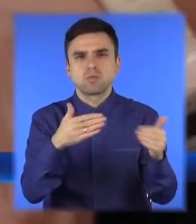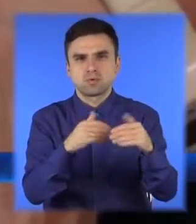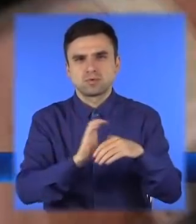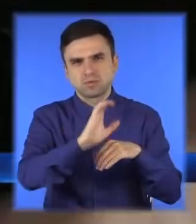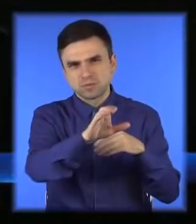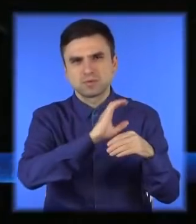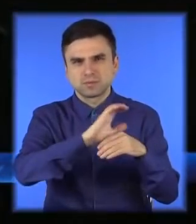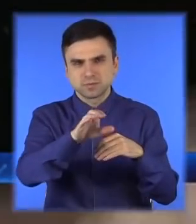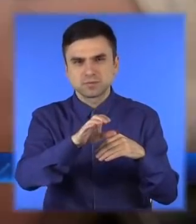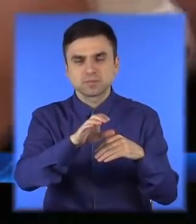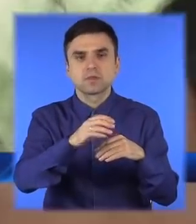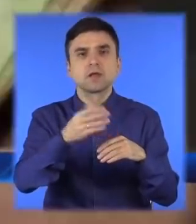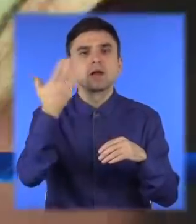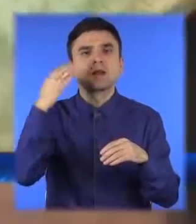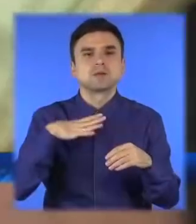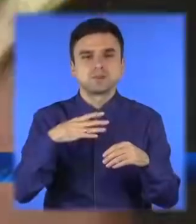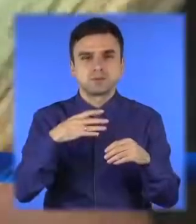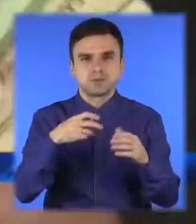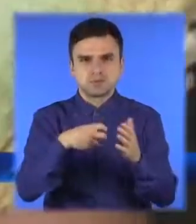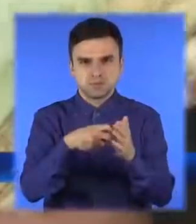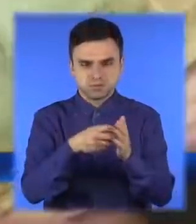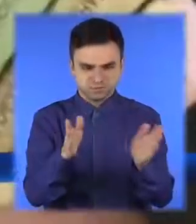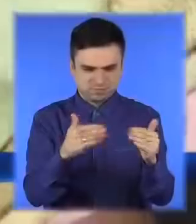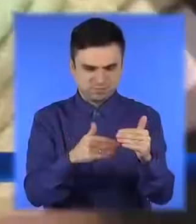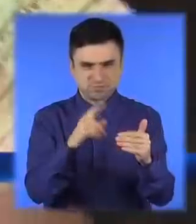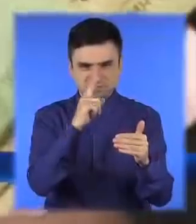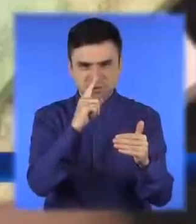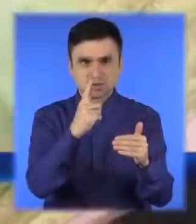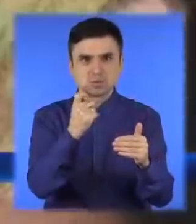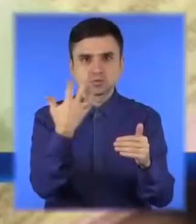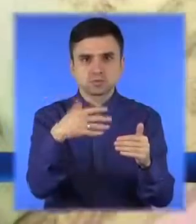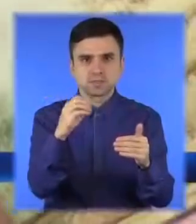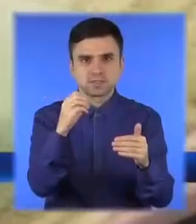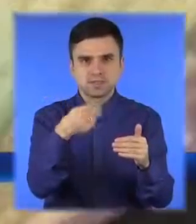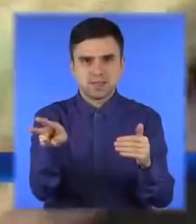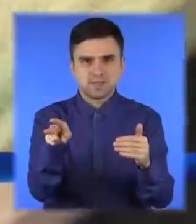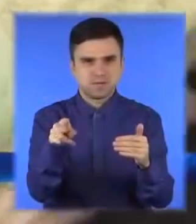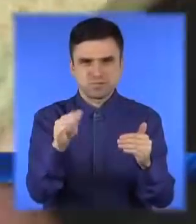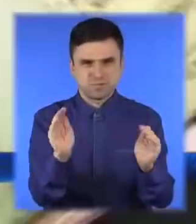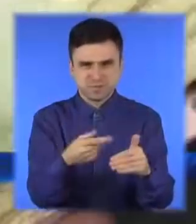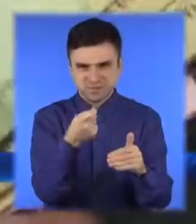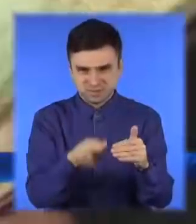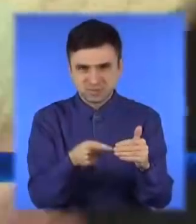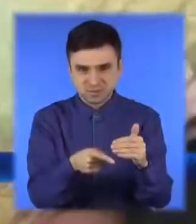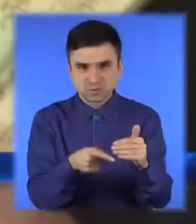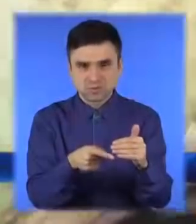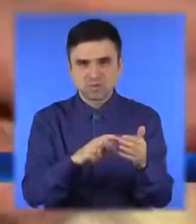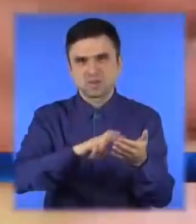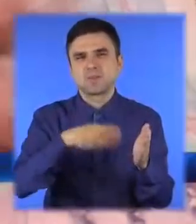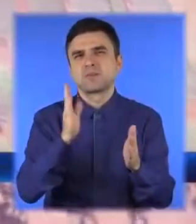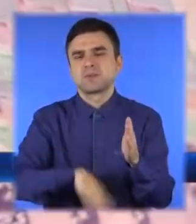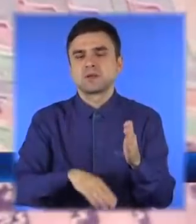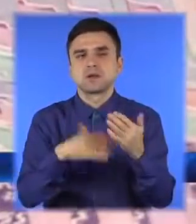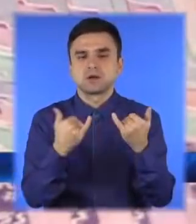ніж 150 євро, тобто 4700 гривень, то за неї не потрібно сплачувати ПДВ та митний збір, а